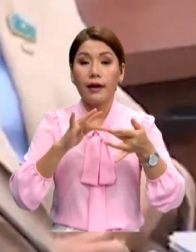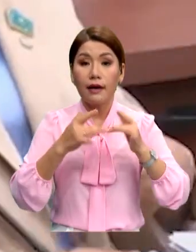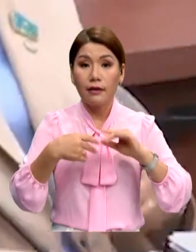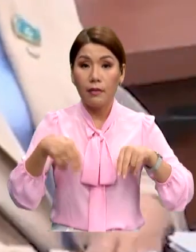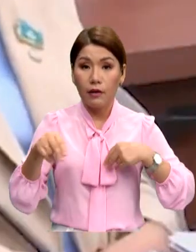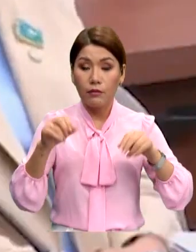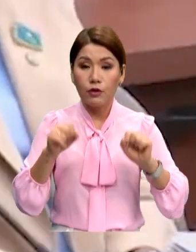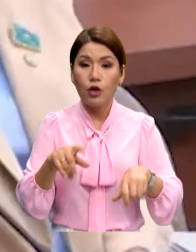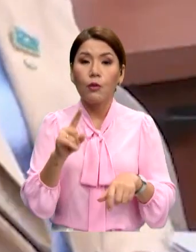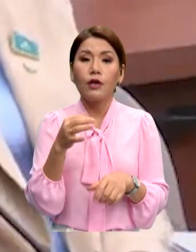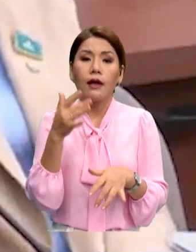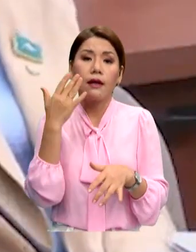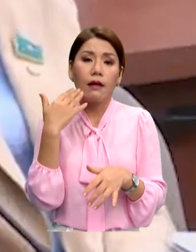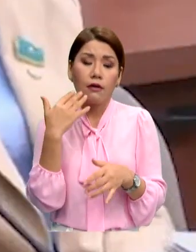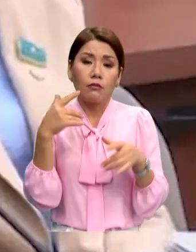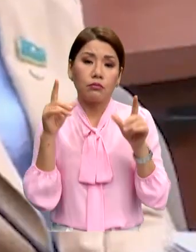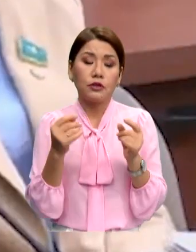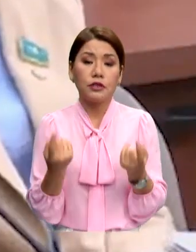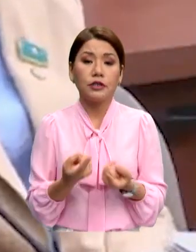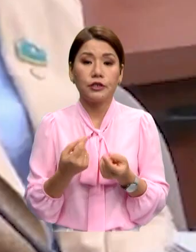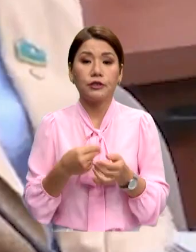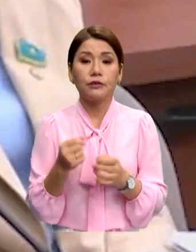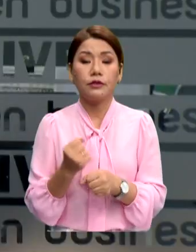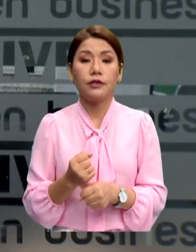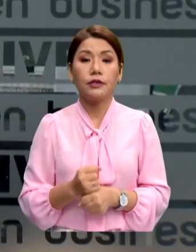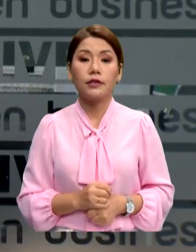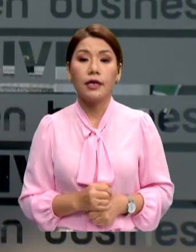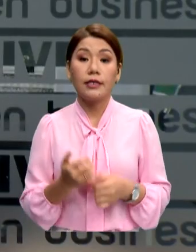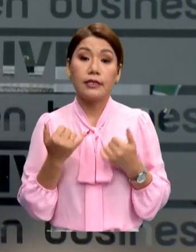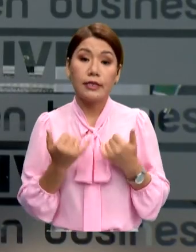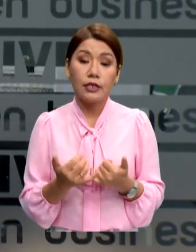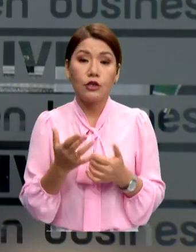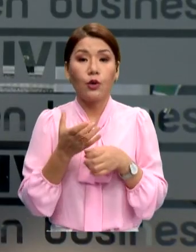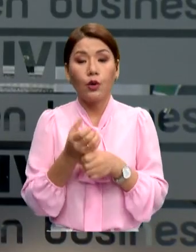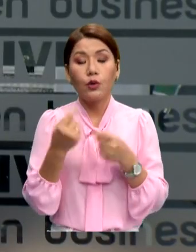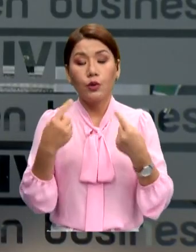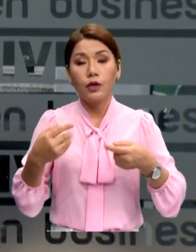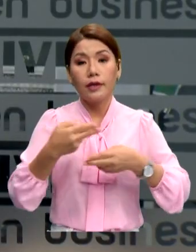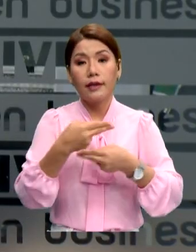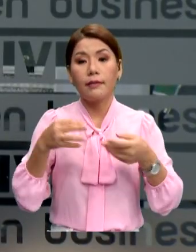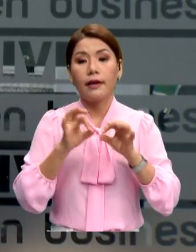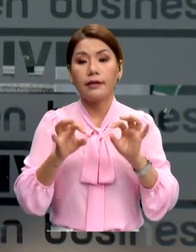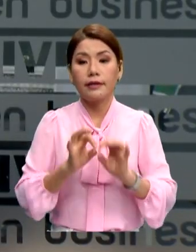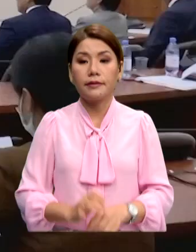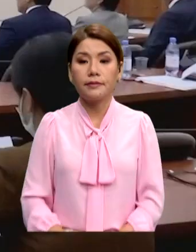Почему нам не сделать элементарные вещи? Ну и сейчас коротко о других темах выпуска.